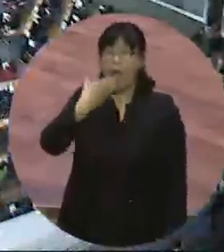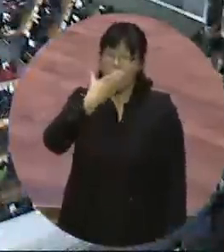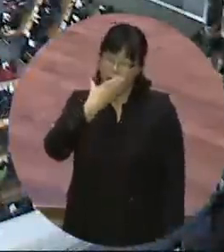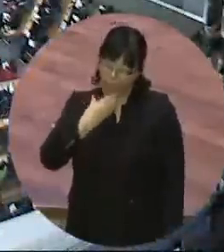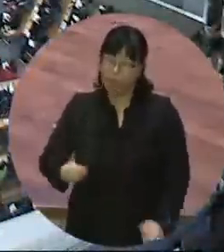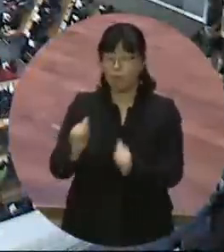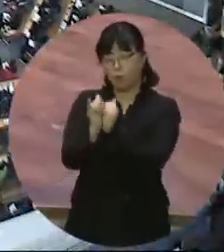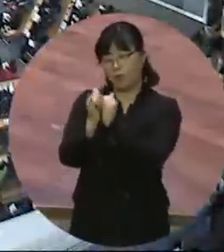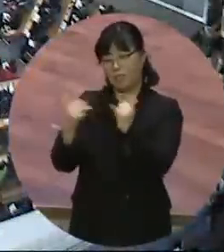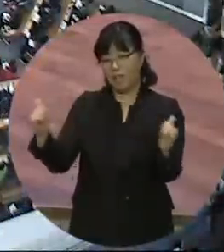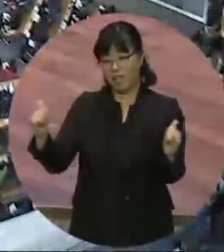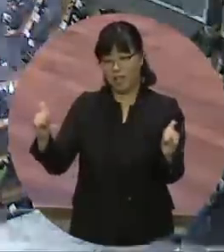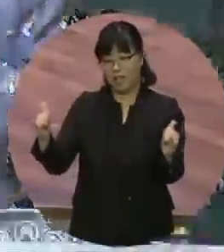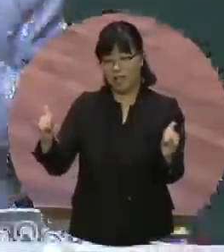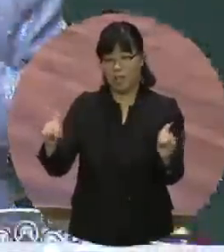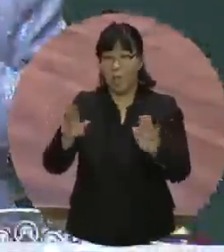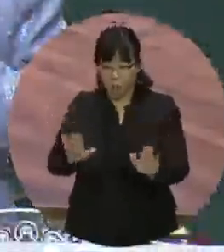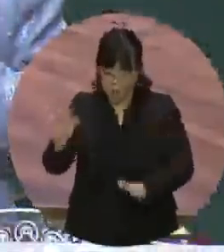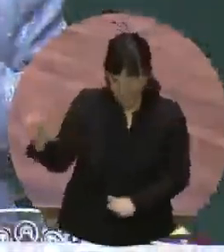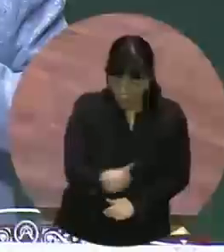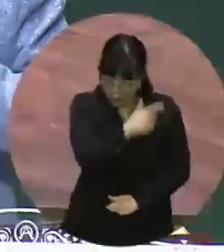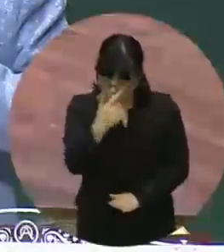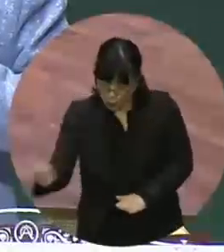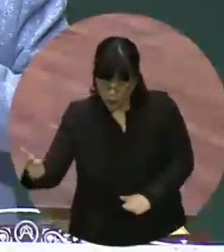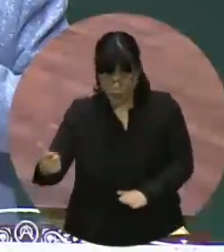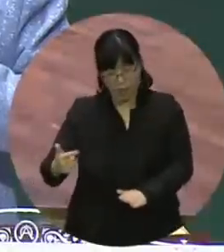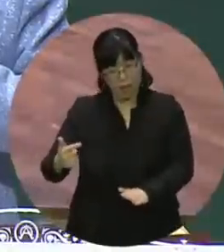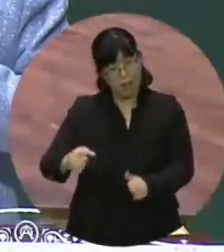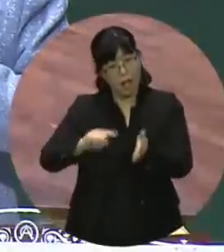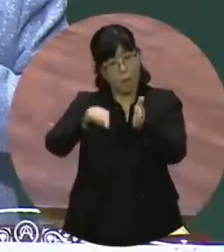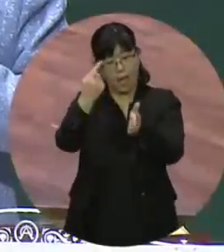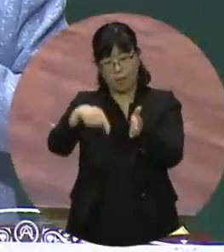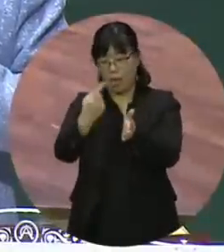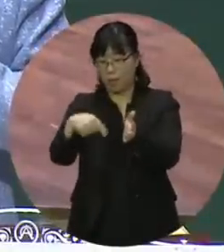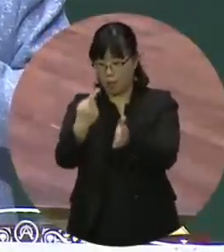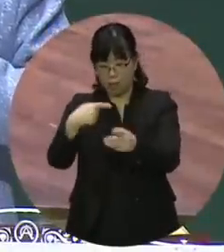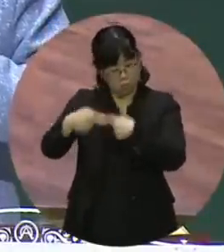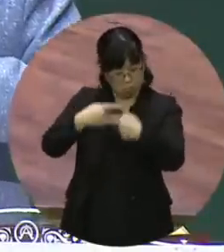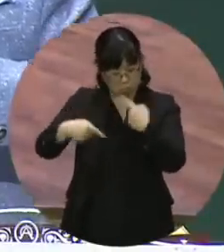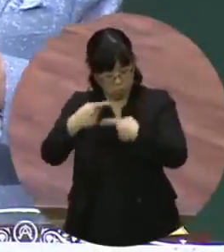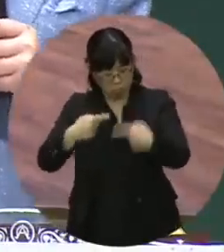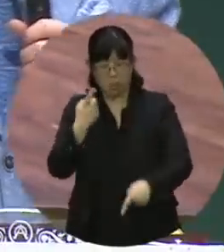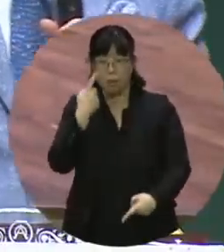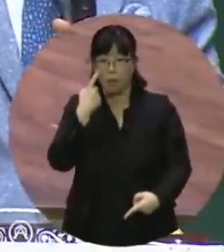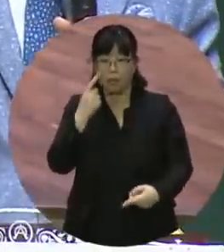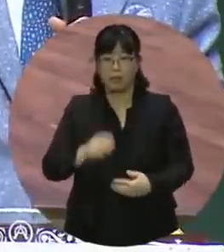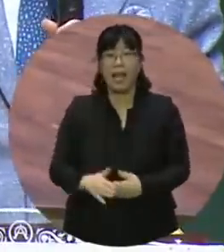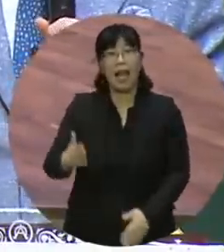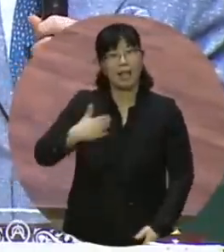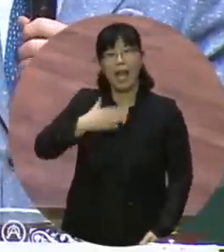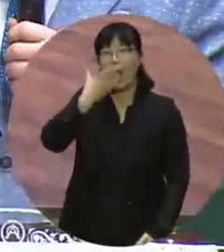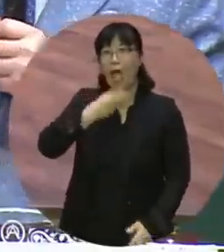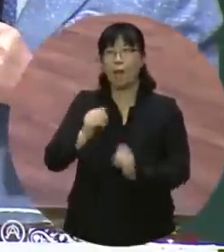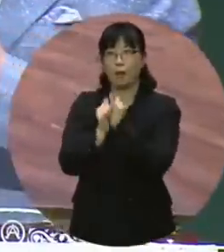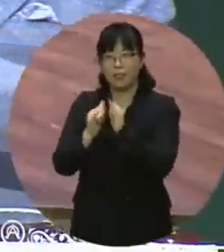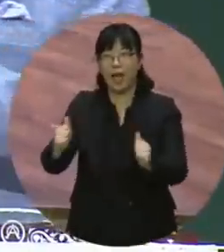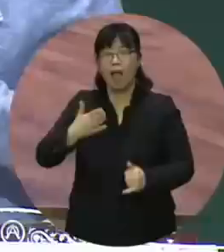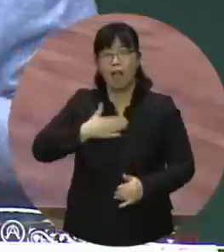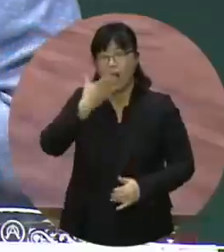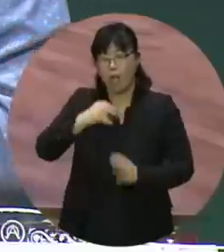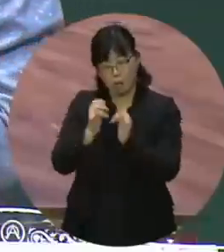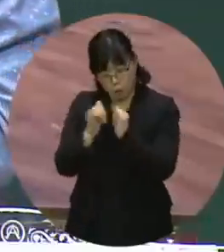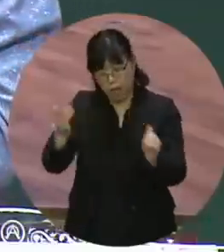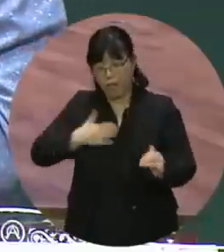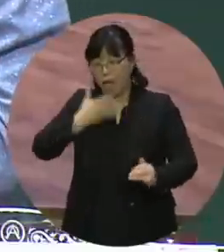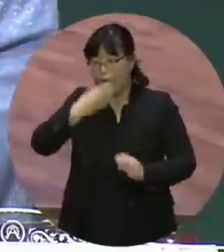한 100번 소리 지르세요. 차 타고 가면서 아무도 안 들으니까. 나는 행복자다. 왜? 그리스도